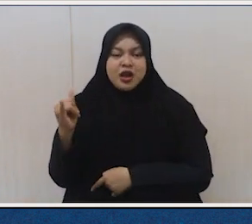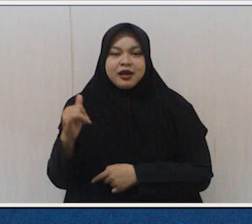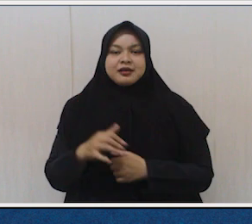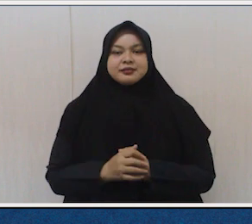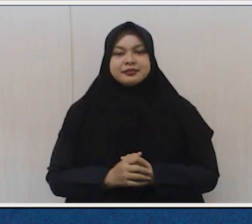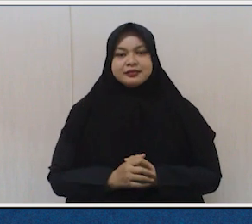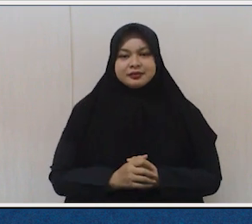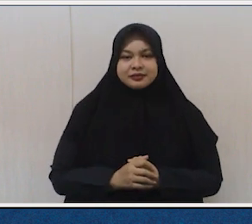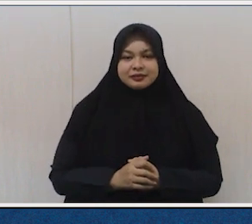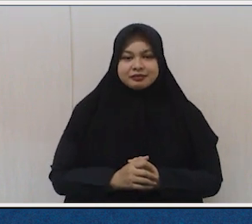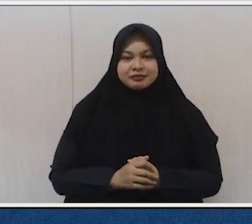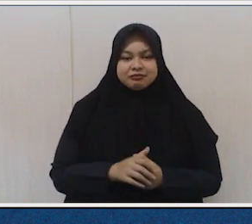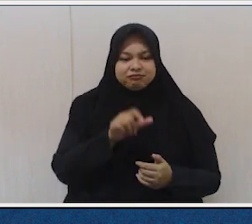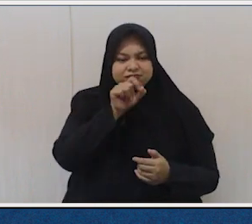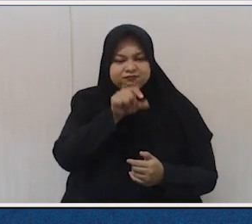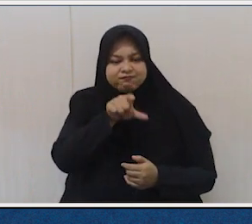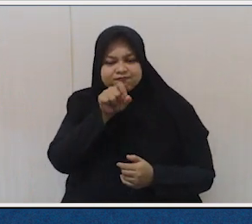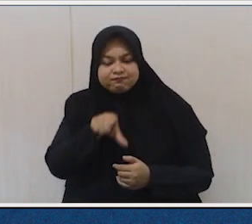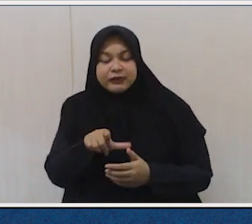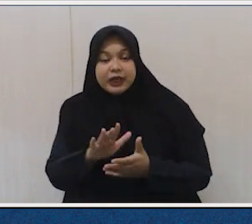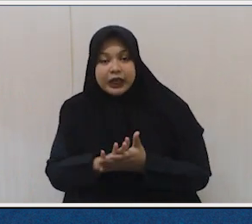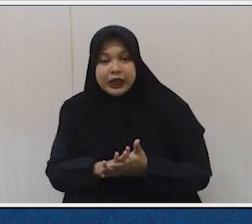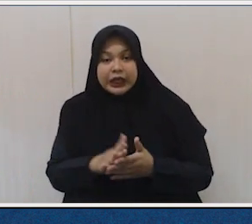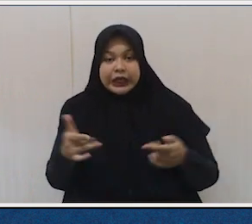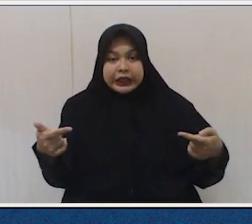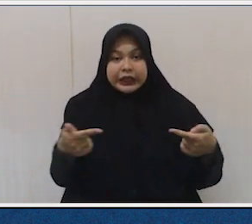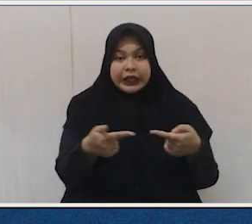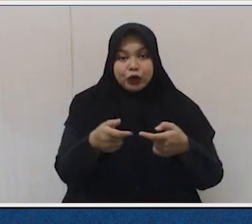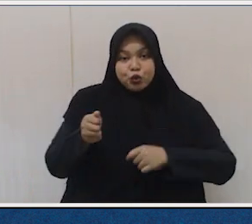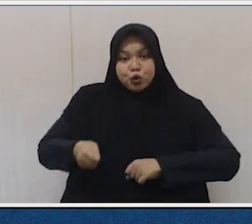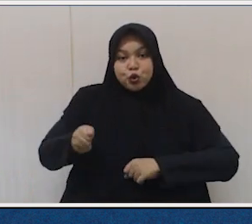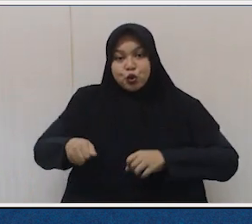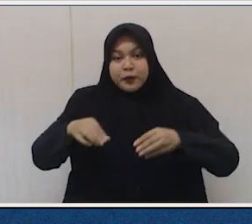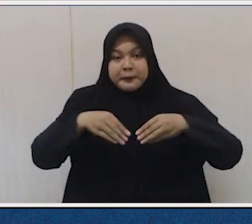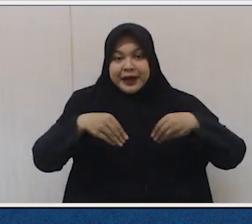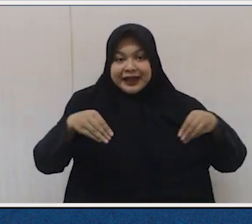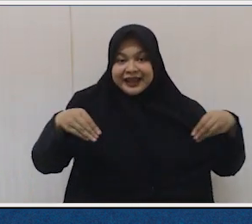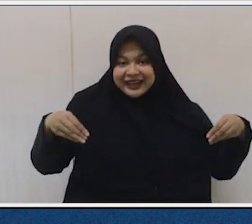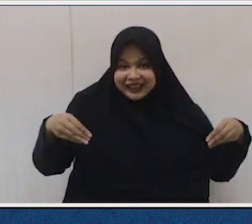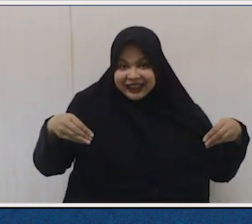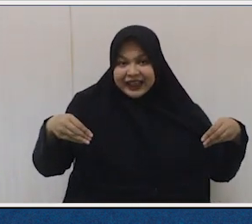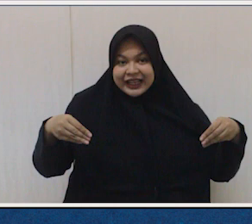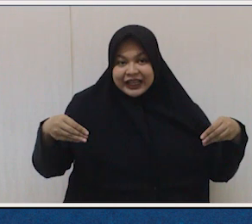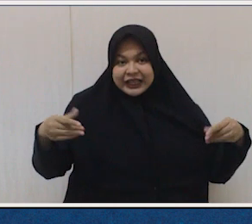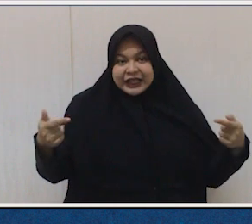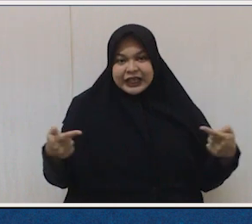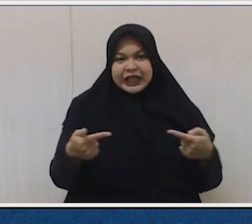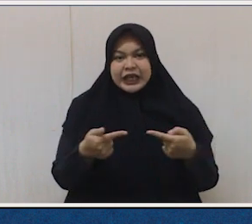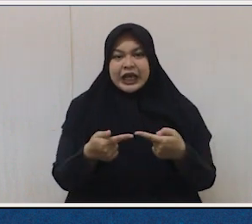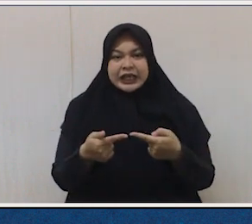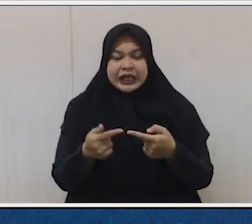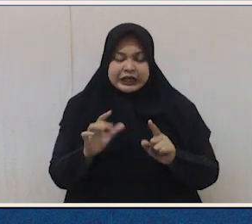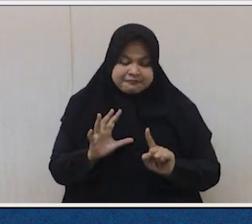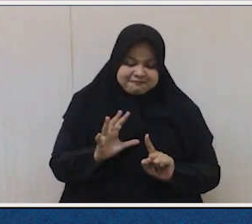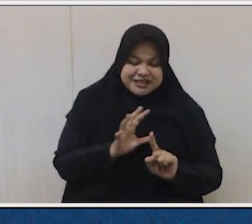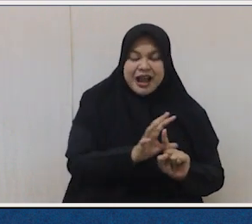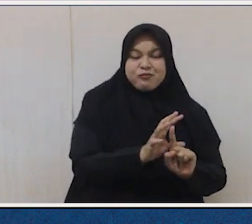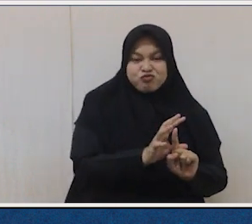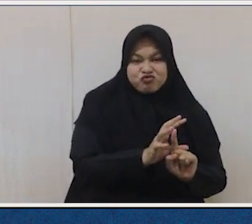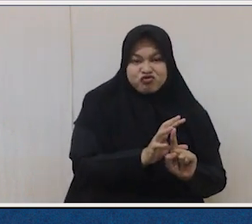eh terkait eh hukum materil apalagi tadi dikaitkan juga dengan kemampuan itu justru